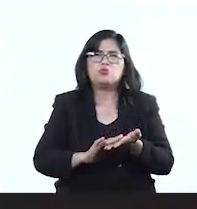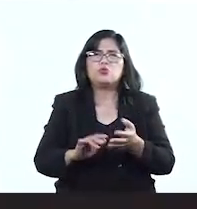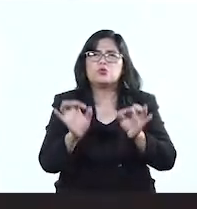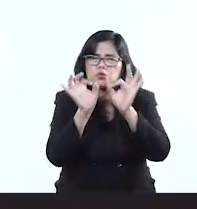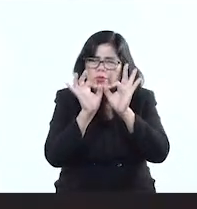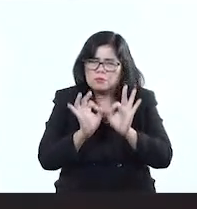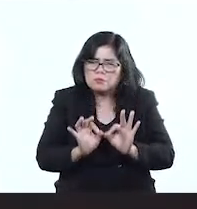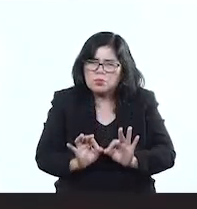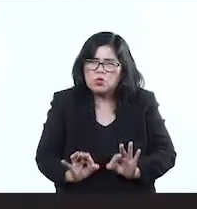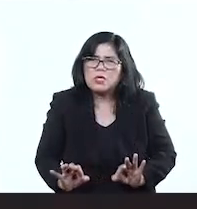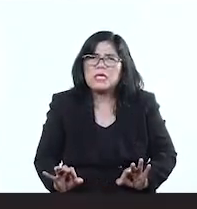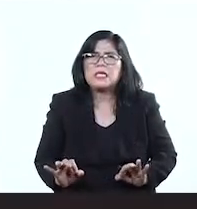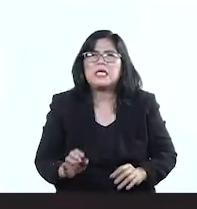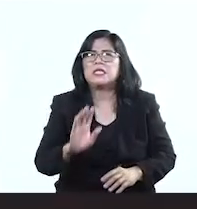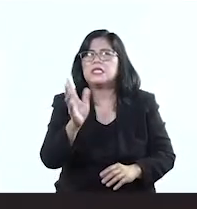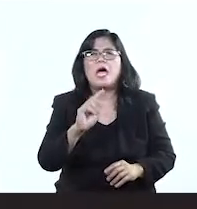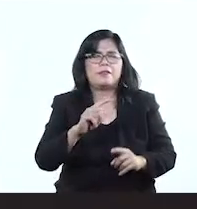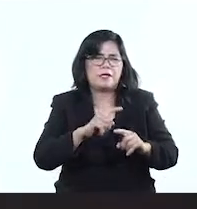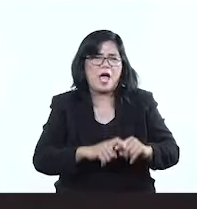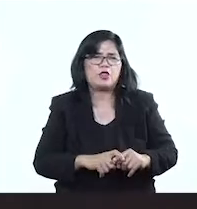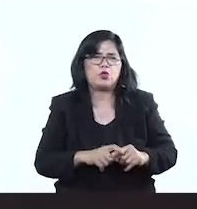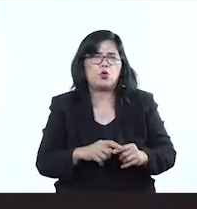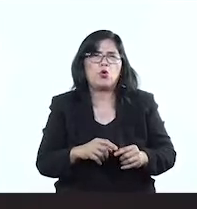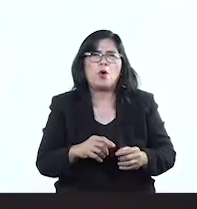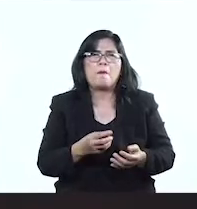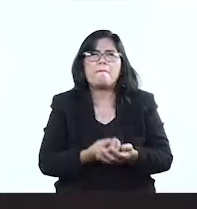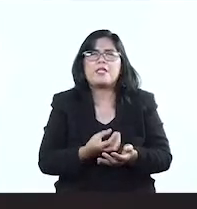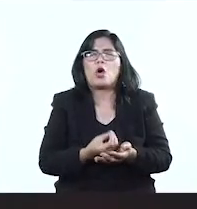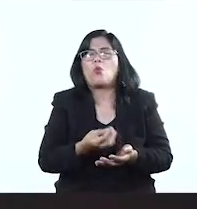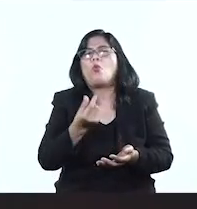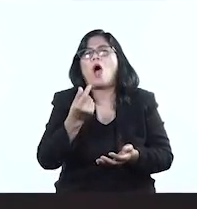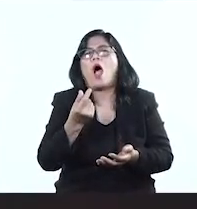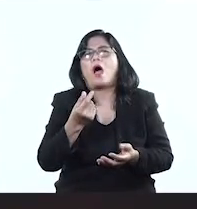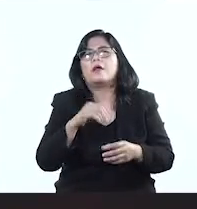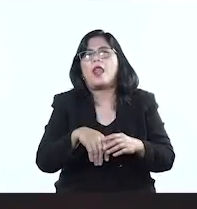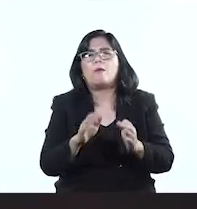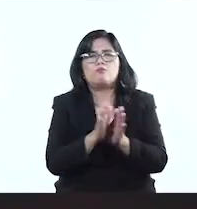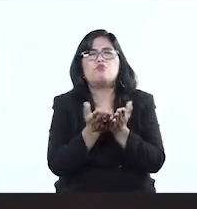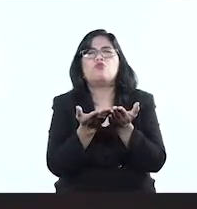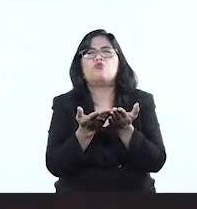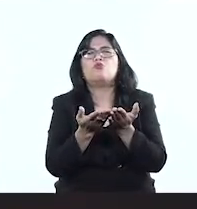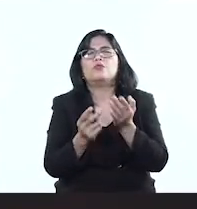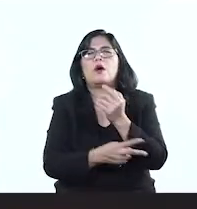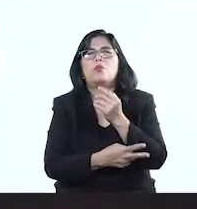kendarai murni tidak bergantung Berapa banyak uang yang ada di rekening Bank Saudara Bos